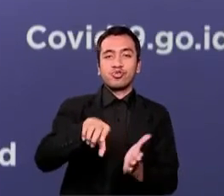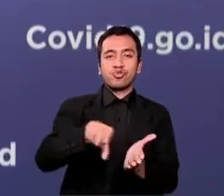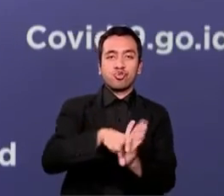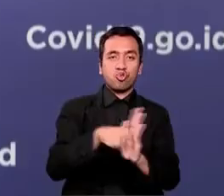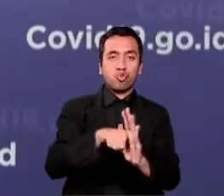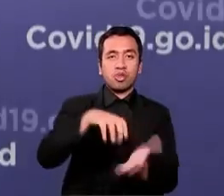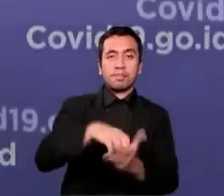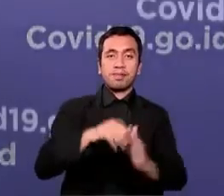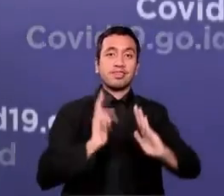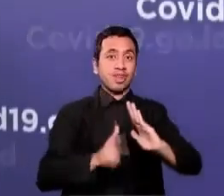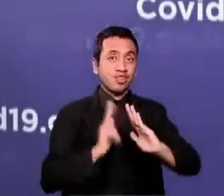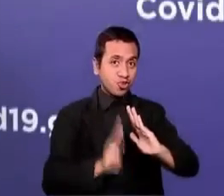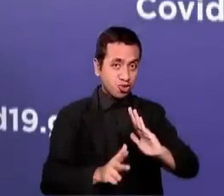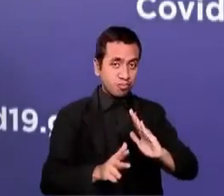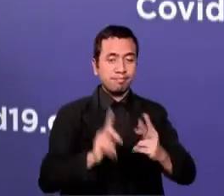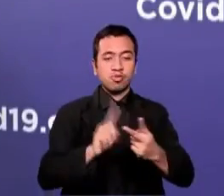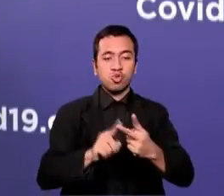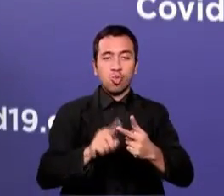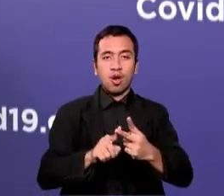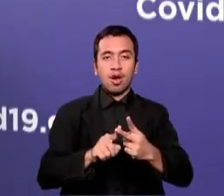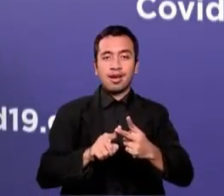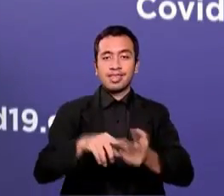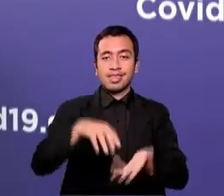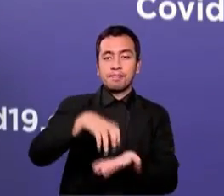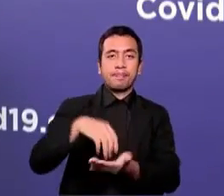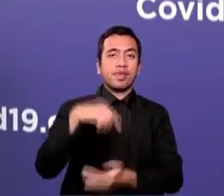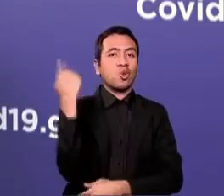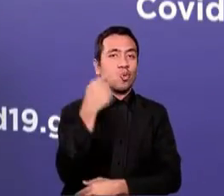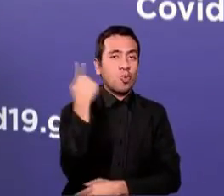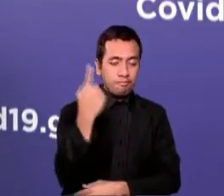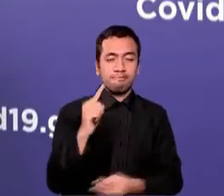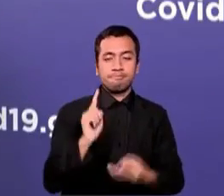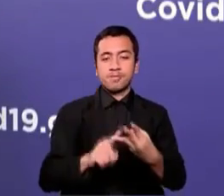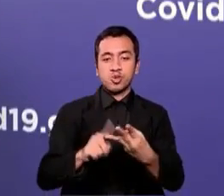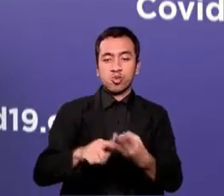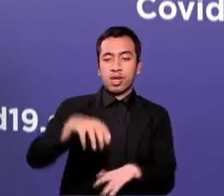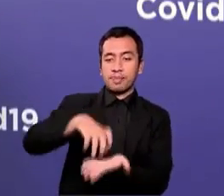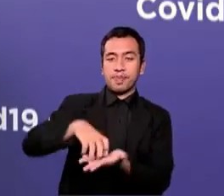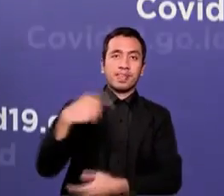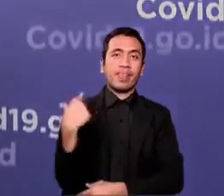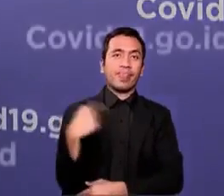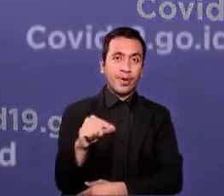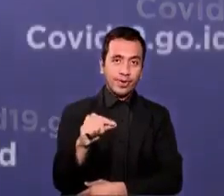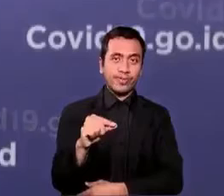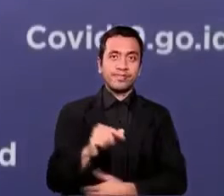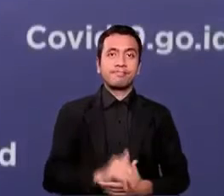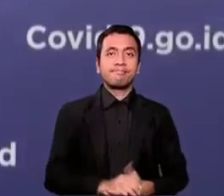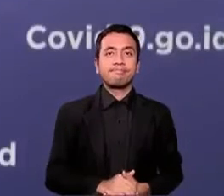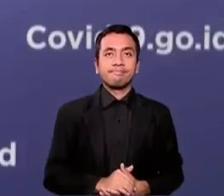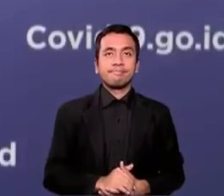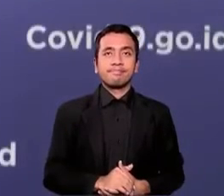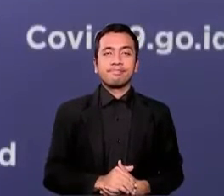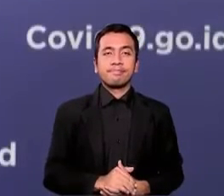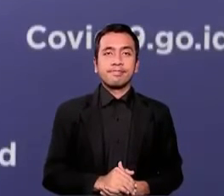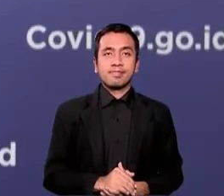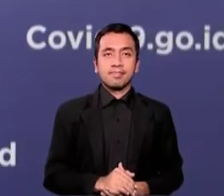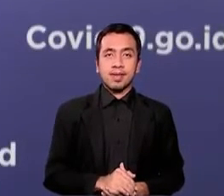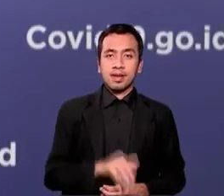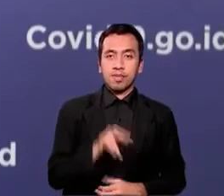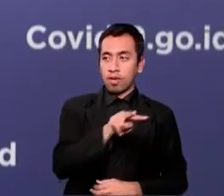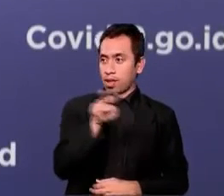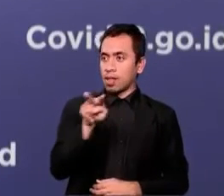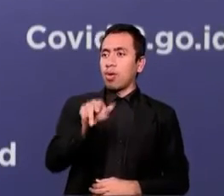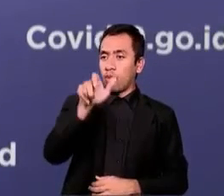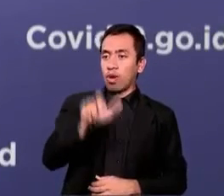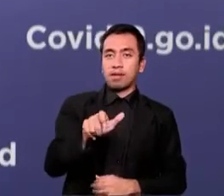di jalan dan yang lebih penting lagi adalah diperkantoran kami melihat sudah banyak masyarakat